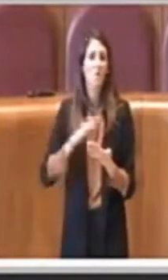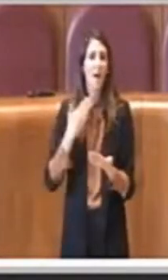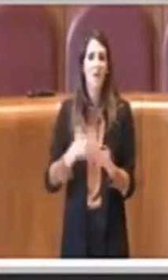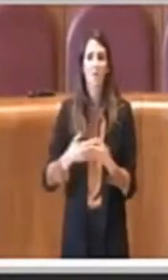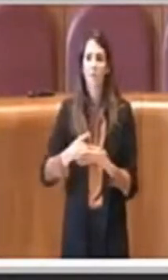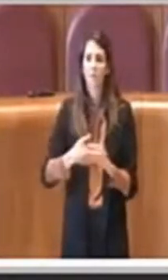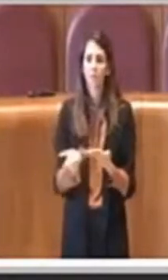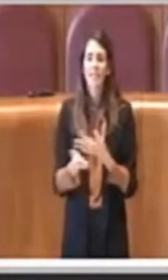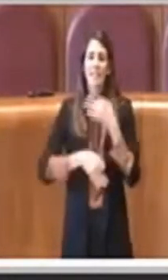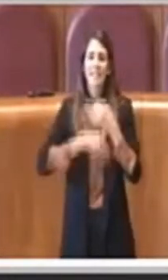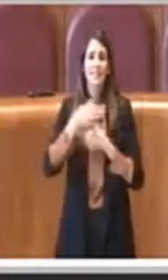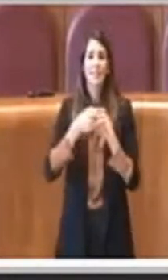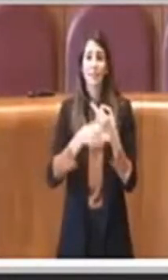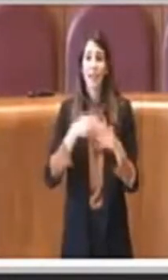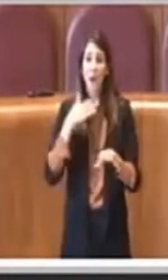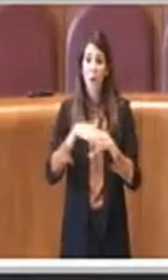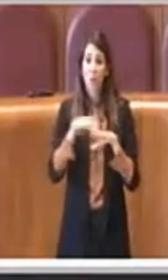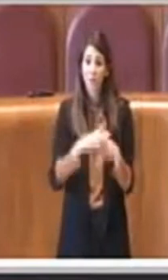si può riutilizzare.